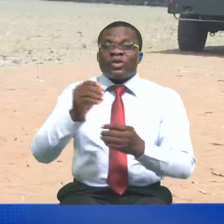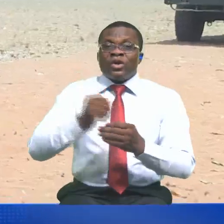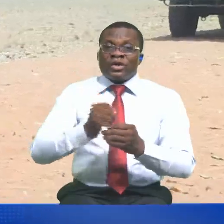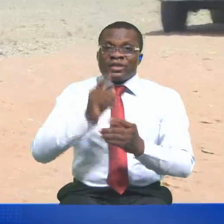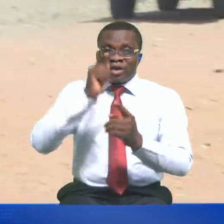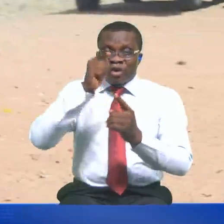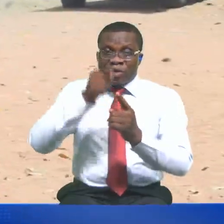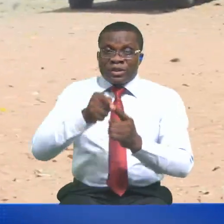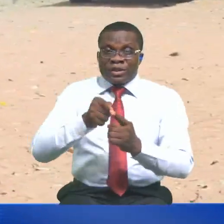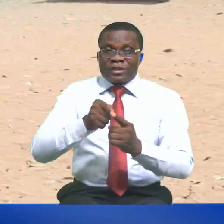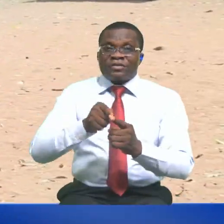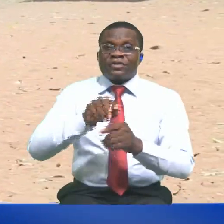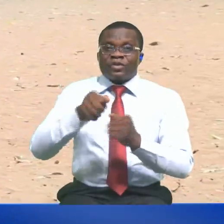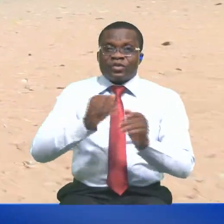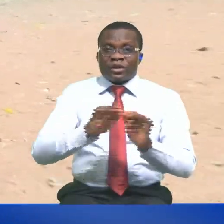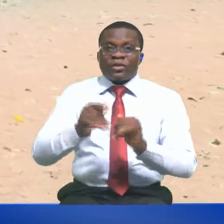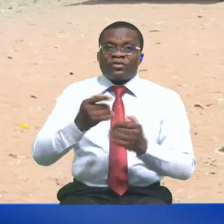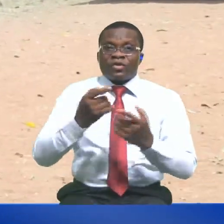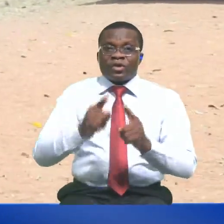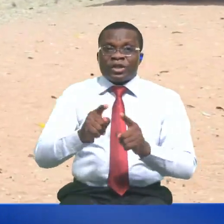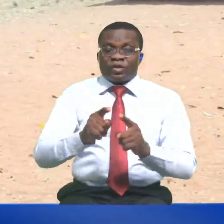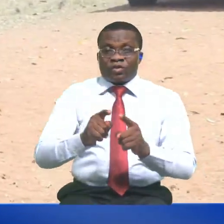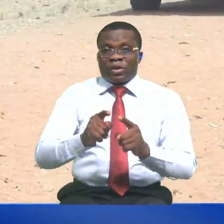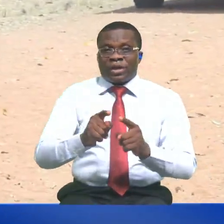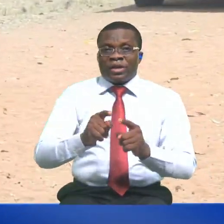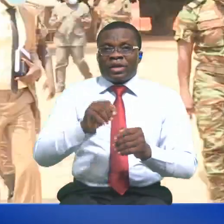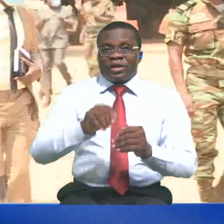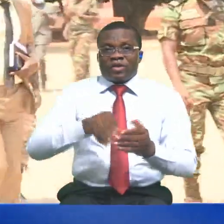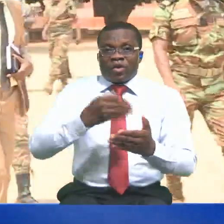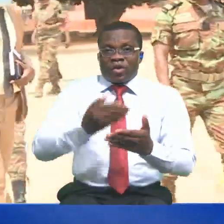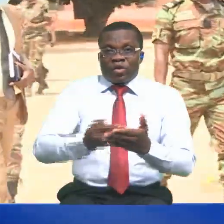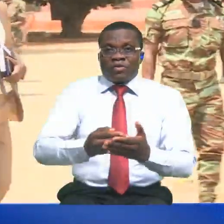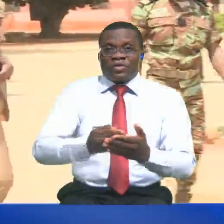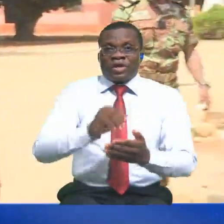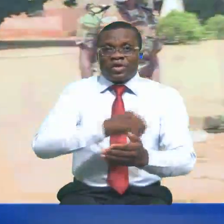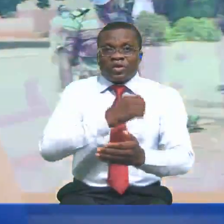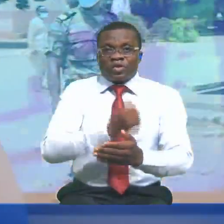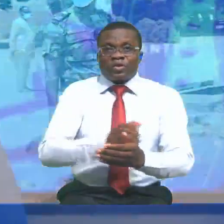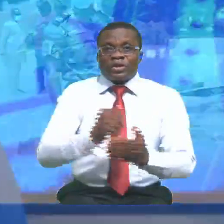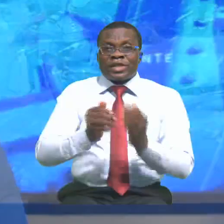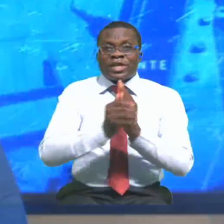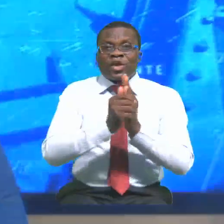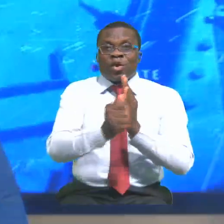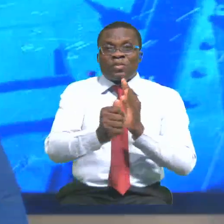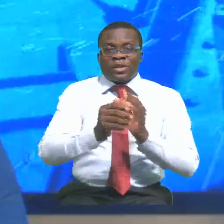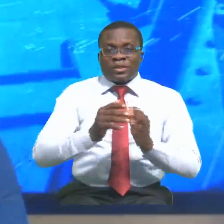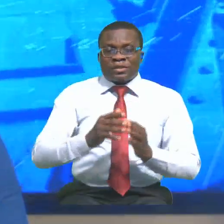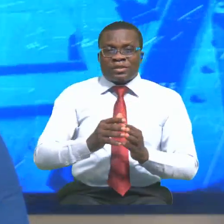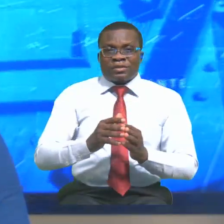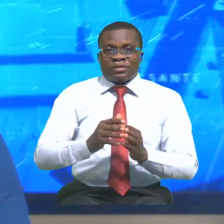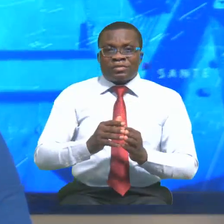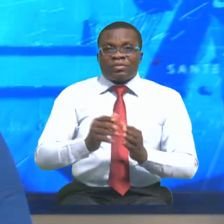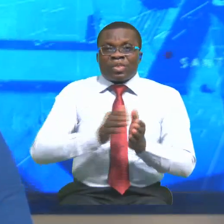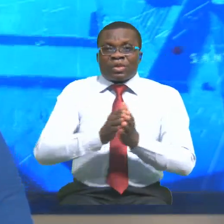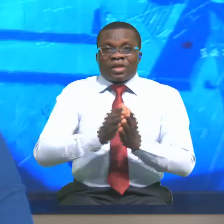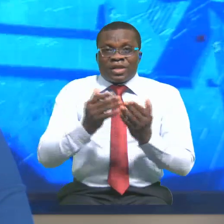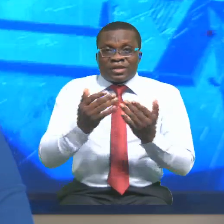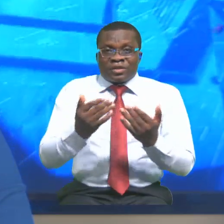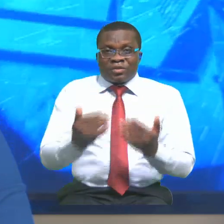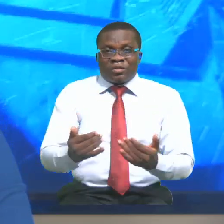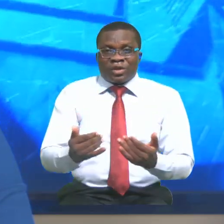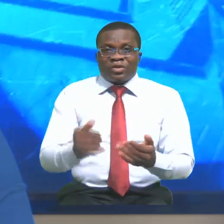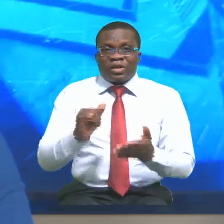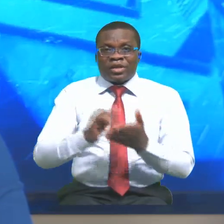formation dont le déroulement à mi-parcours convient aux autorités compétentes. Intéressons-nous à présent à